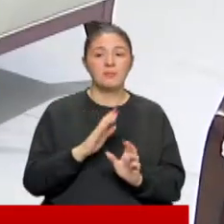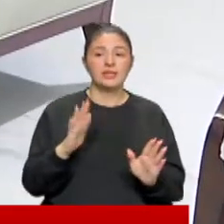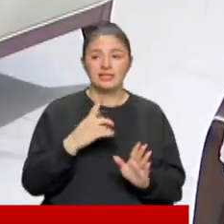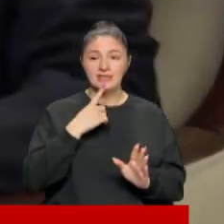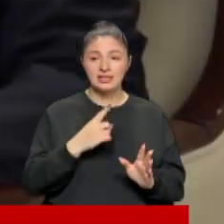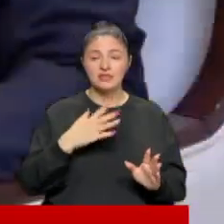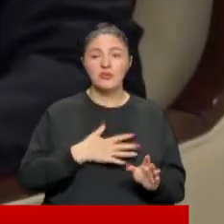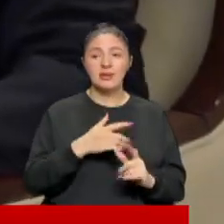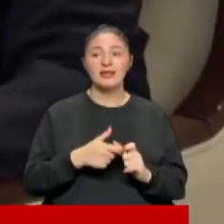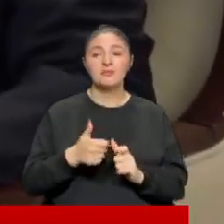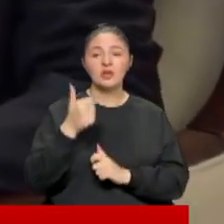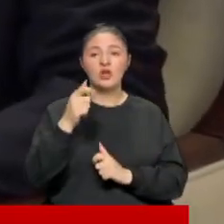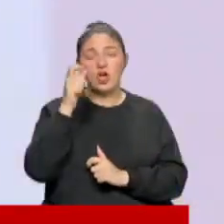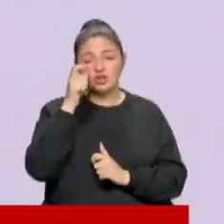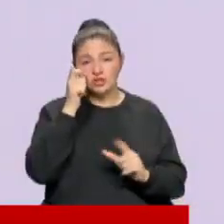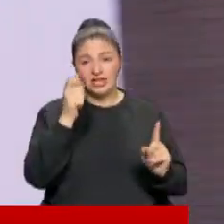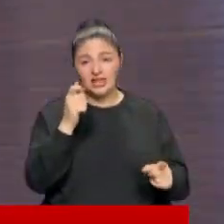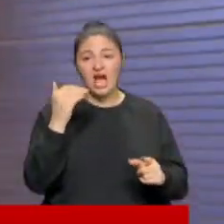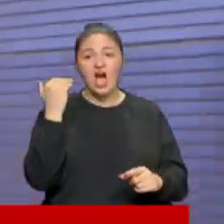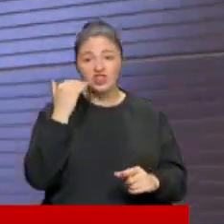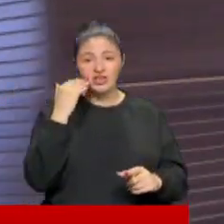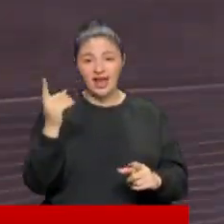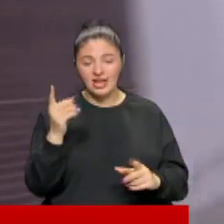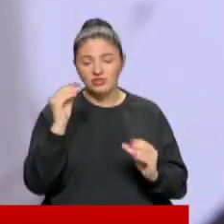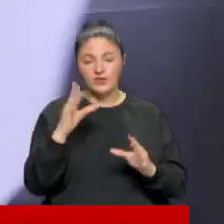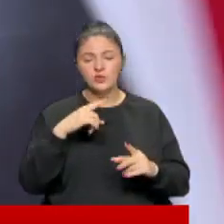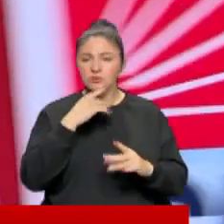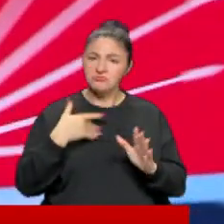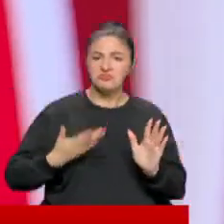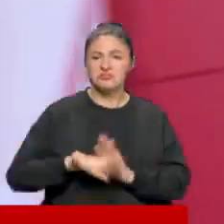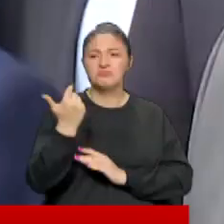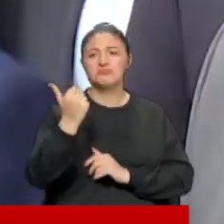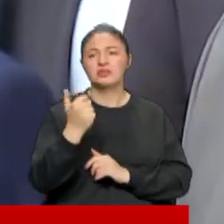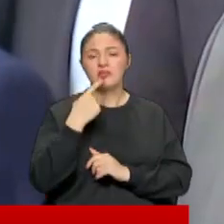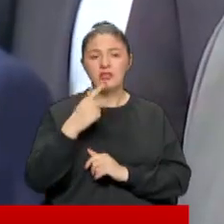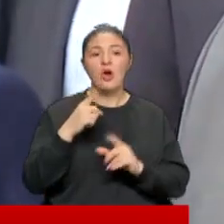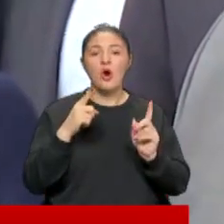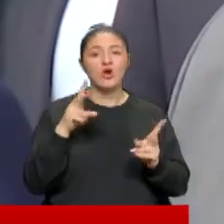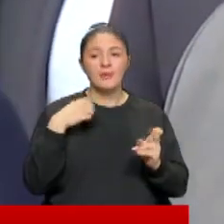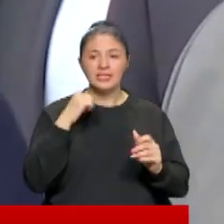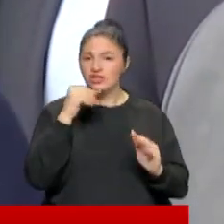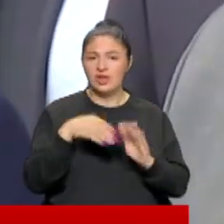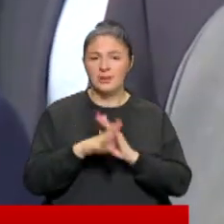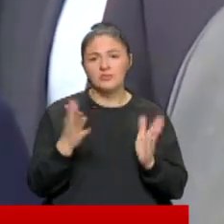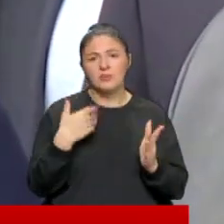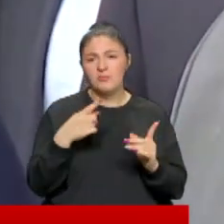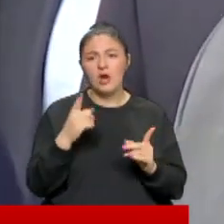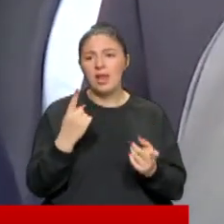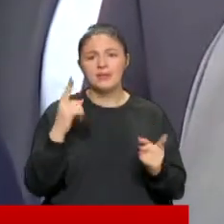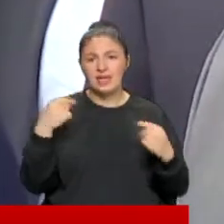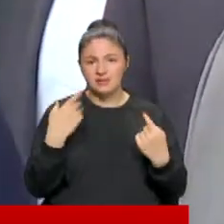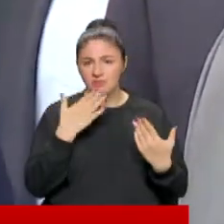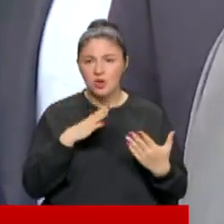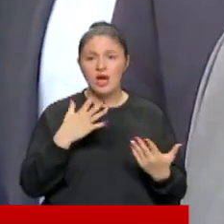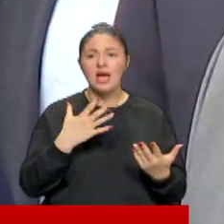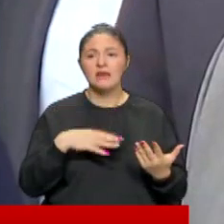dedi CHP genel başkanı Özgür Özel ise Akşener le pek çok zorluğu aşarız diye konuştu O konulara hiç girmedim Çünkü benim öyle bir yetkim de